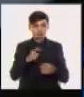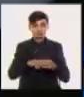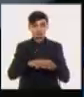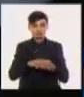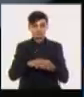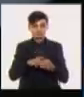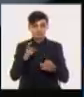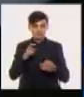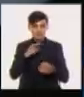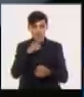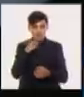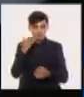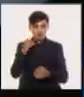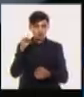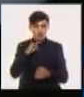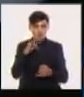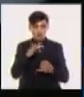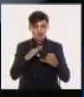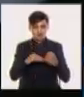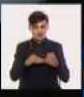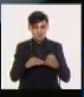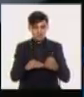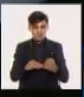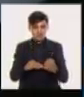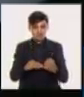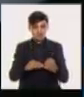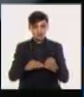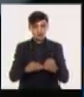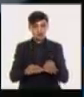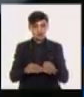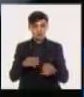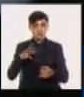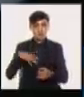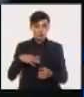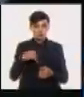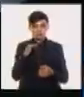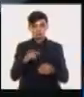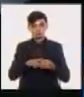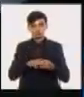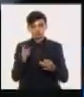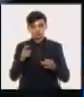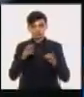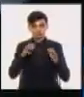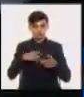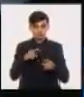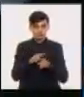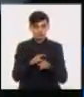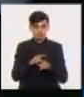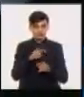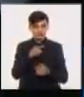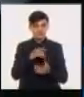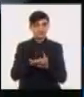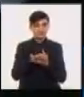земель, традиционных российских исторических территорий, а потом только решила выйти из состава этого